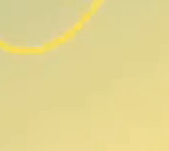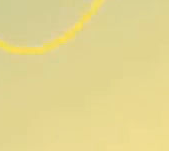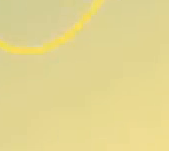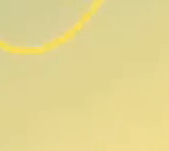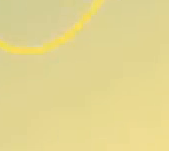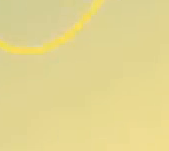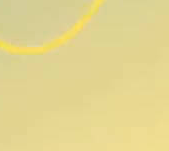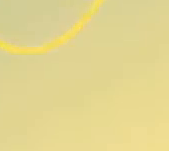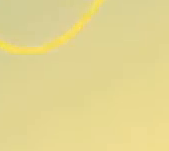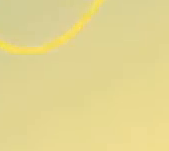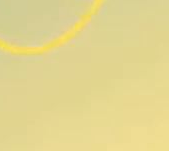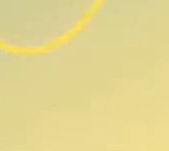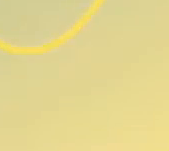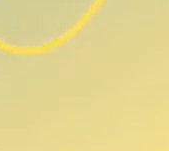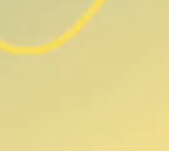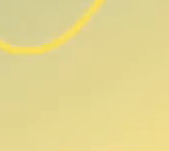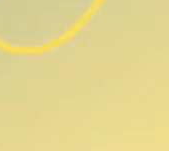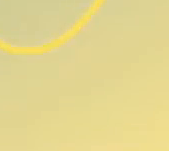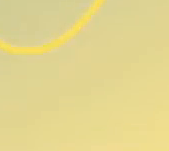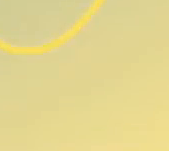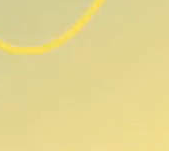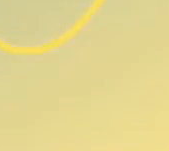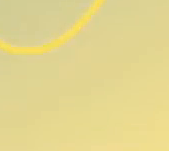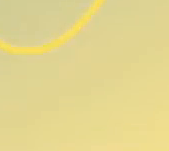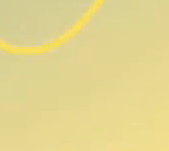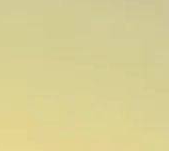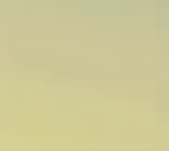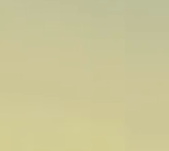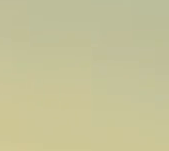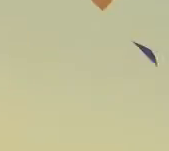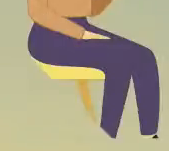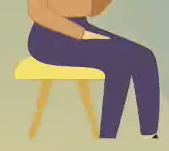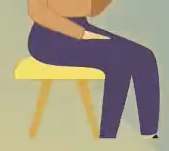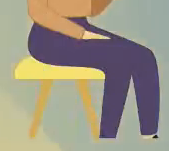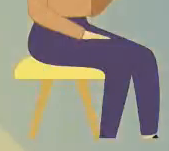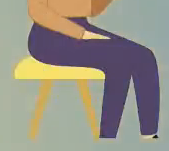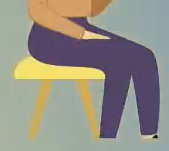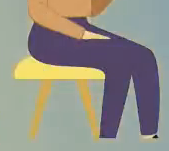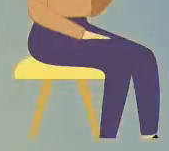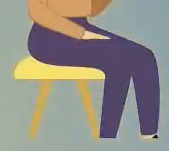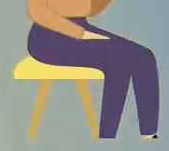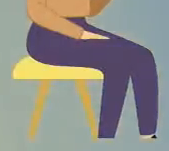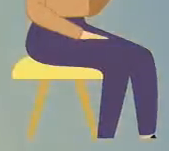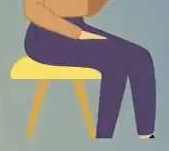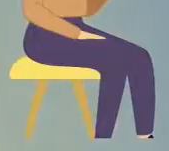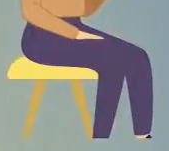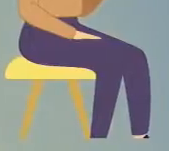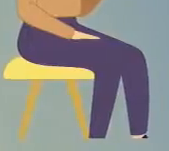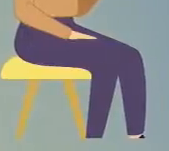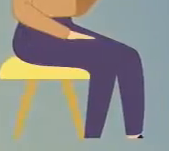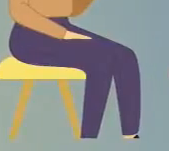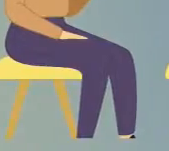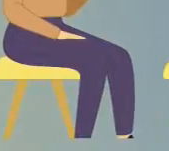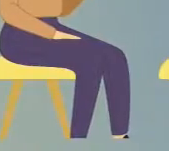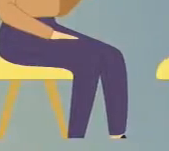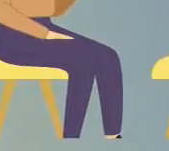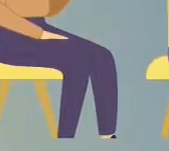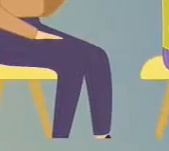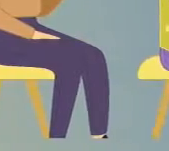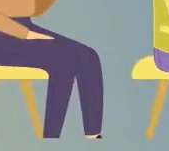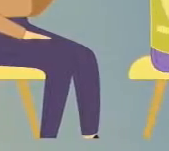uang rakyat yang dimiliki dan dibelanjakan oleh pemerintah dengan realisasi anggaran vaksinasi